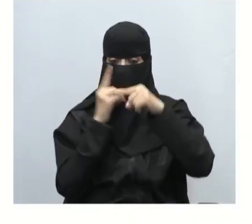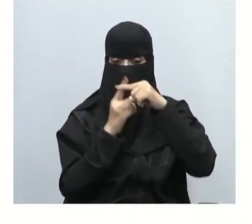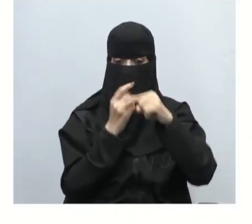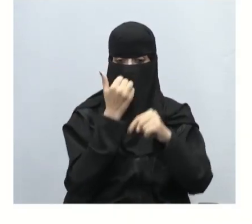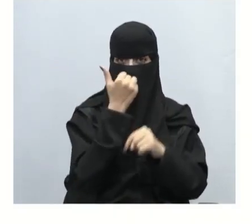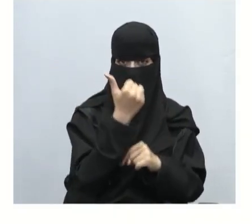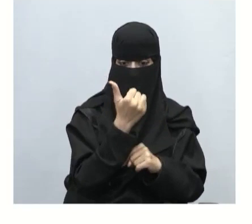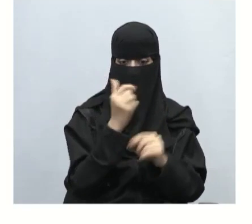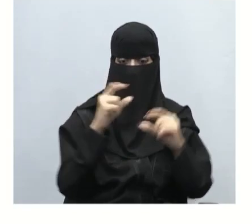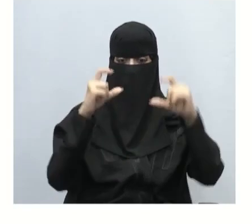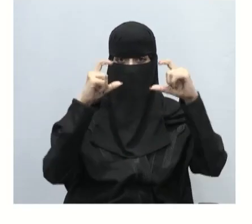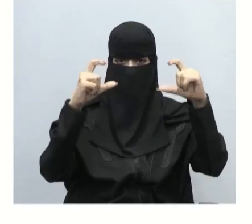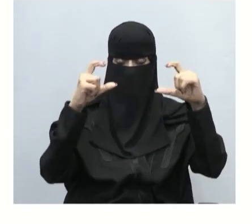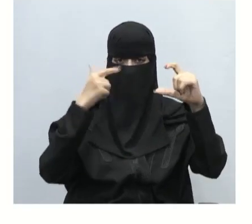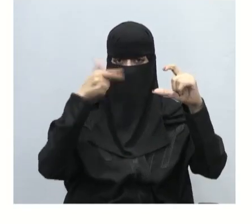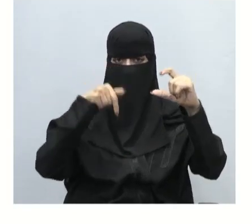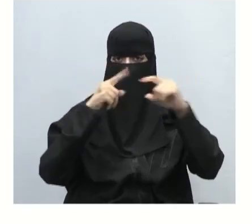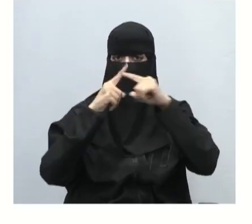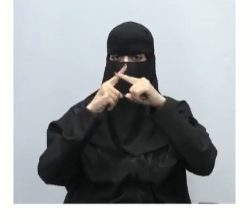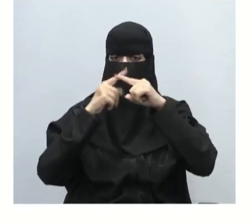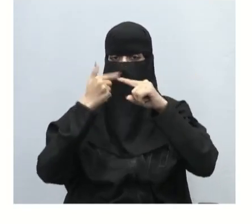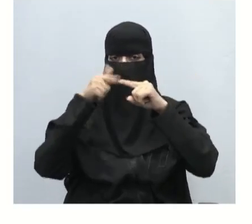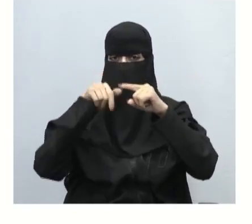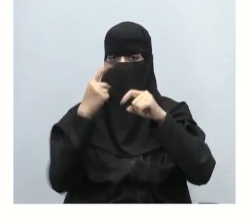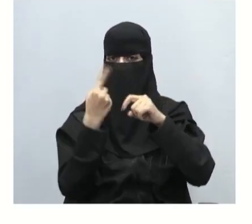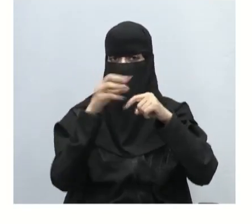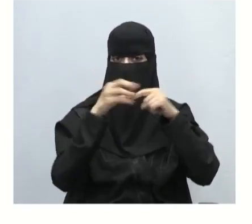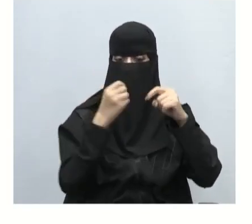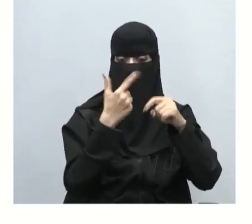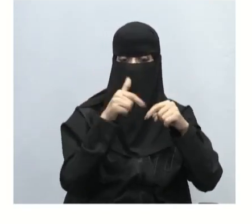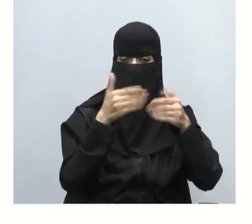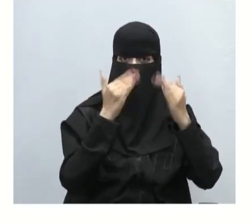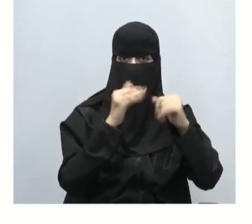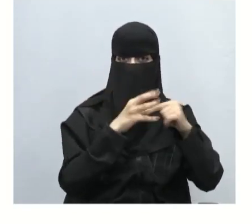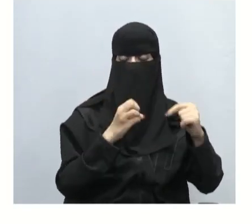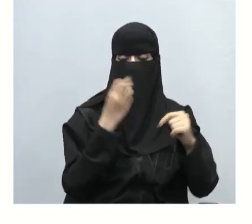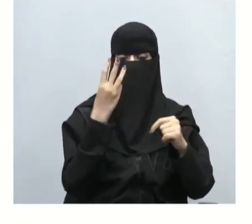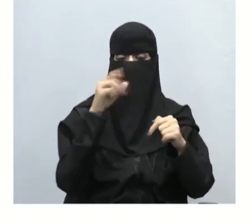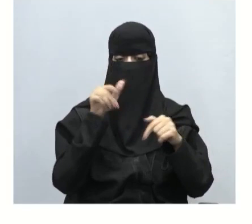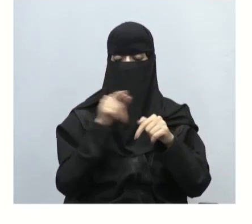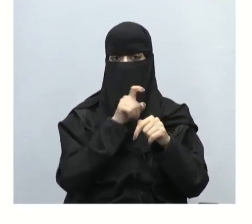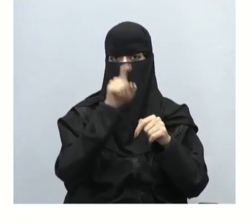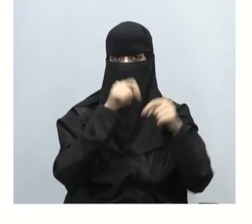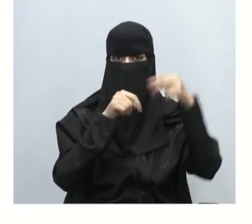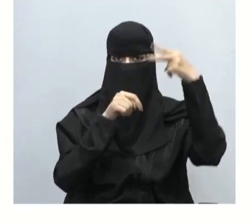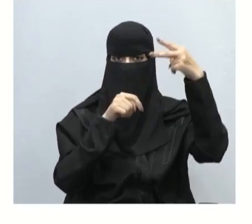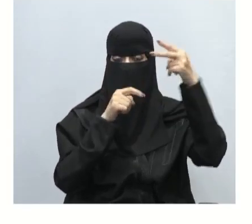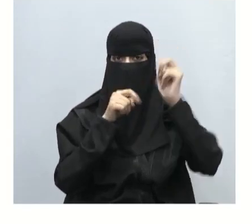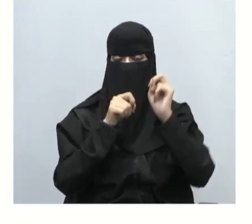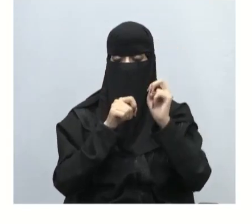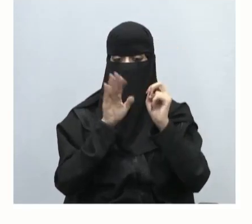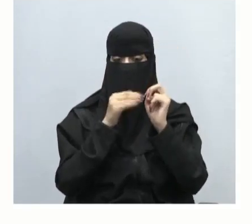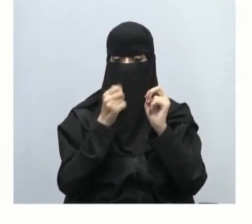مضافا اليها 6 مضروبه في 10 - 7 ومن ثم مطروحه منها 3 اس ا او نقراها